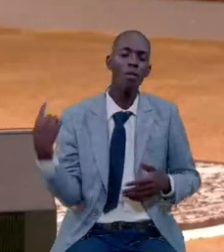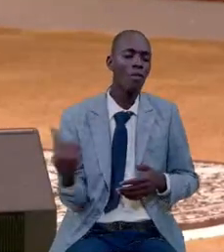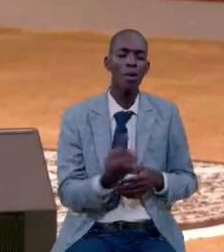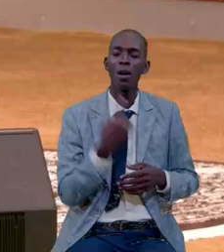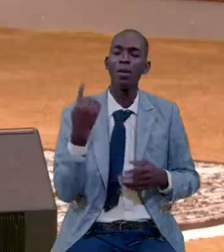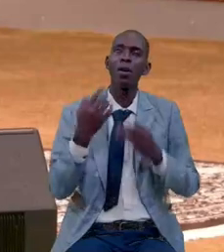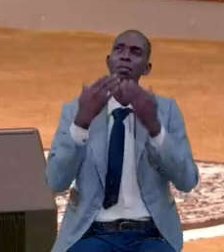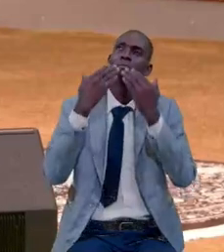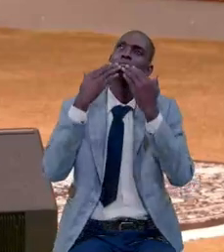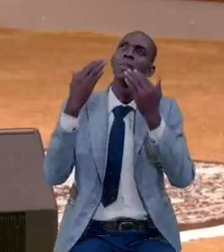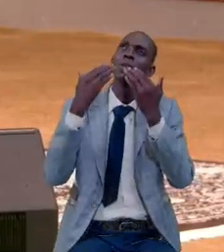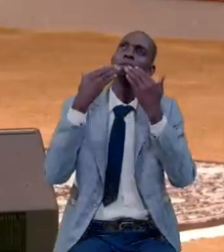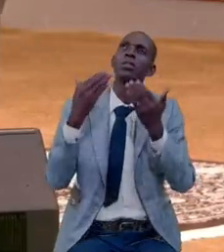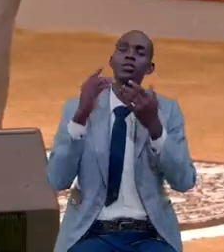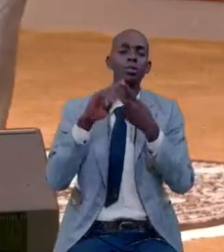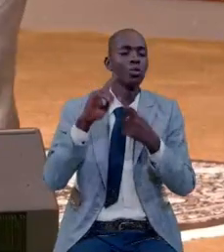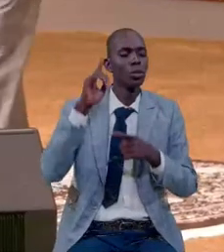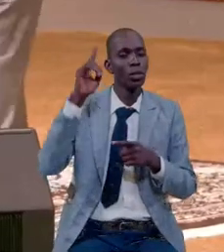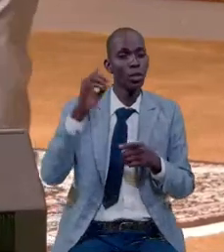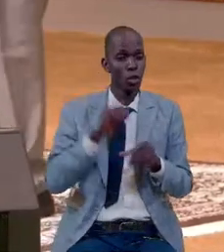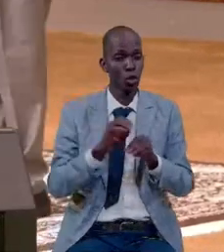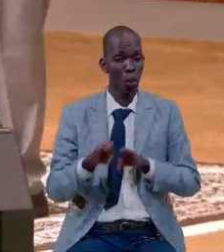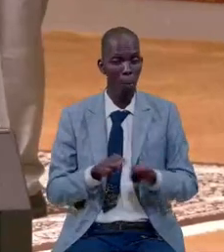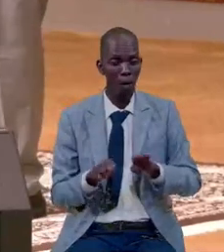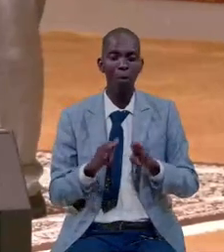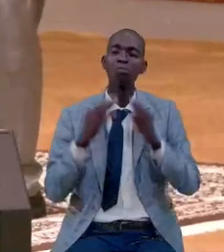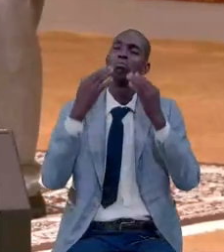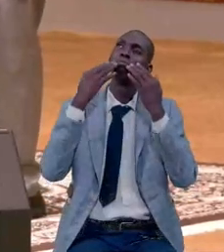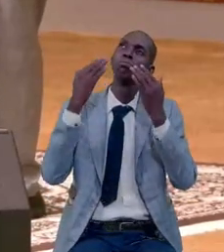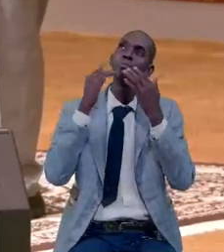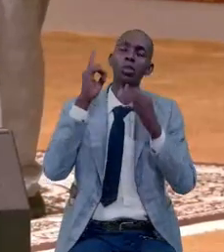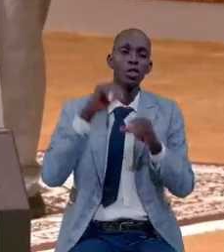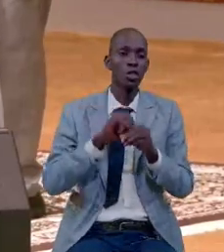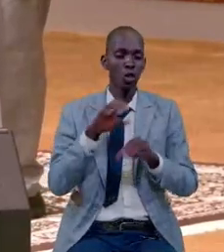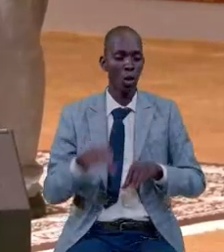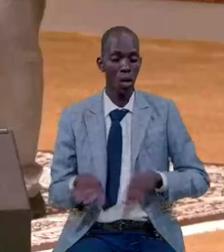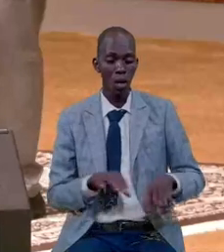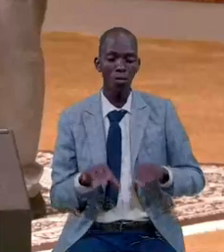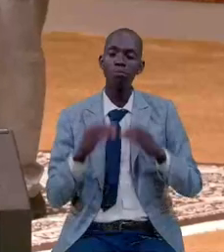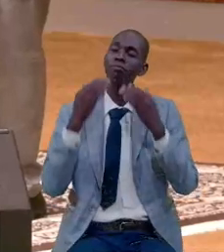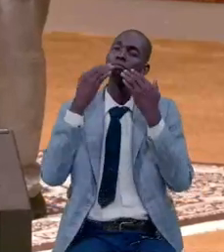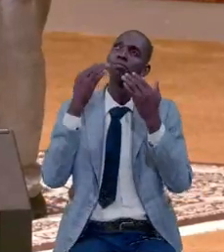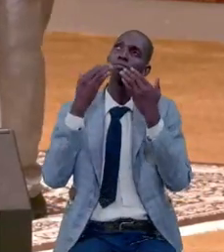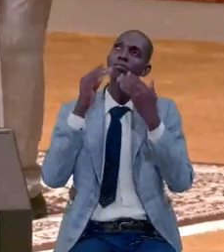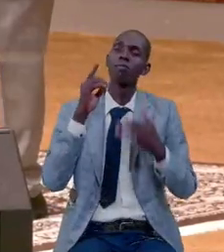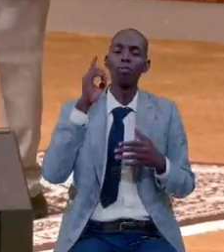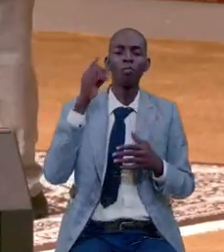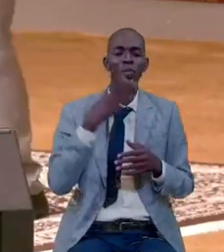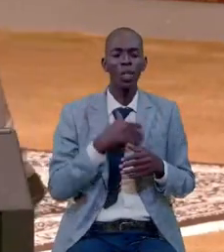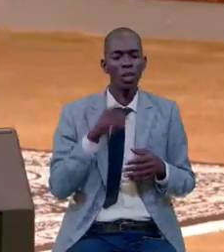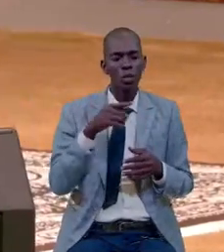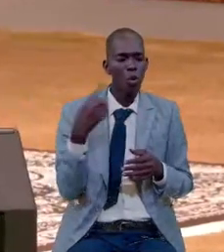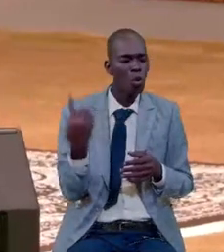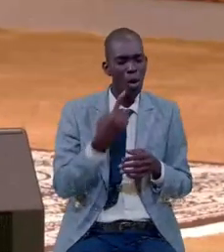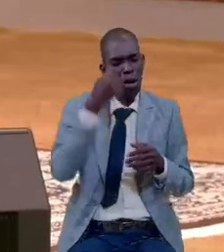attitude, vous êtes reconnaissant. En action, vous êtes reconnaissant. Tout ce que vous faites, vous êtes reconnaissant à Dieu. Vous rappelez